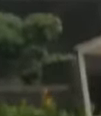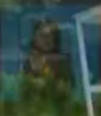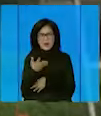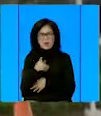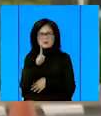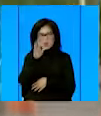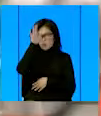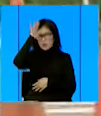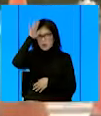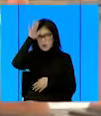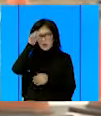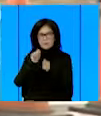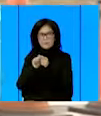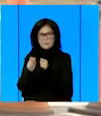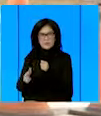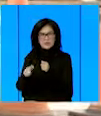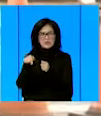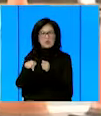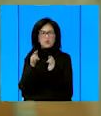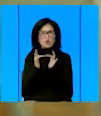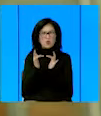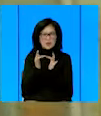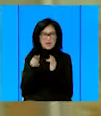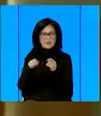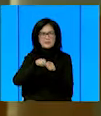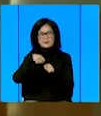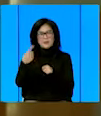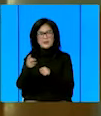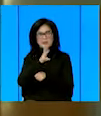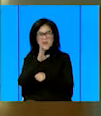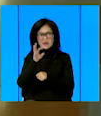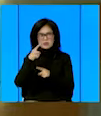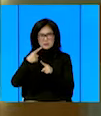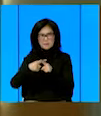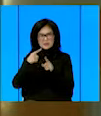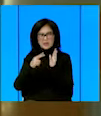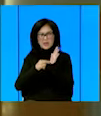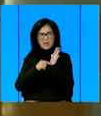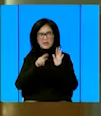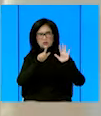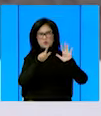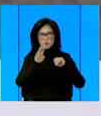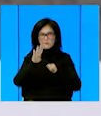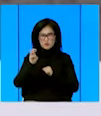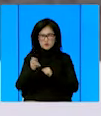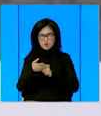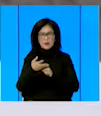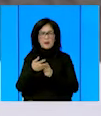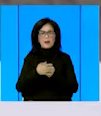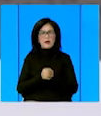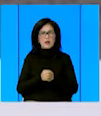satu orang yang melakukan transaksi judi online hingga 300 kali dengan nilai 74 juta rupiah.